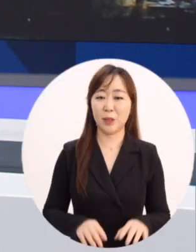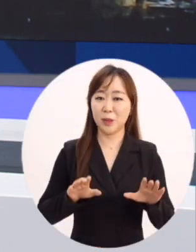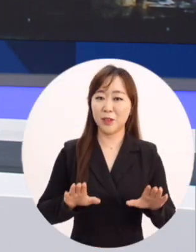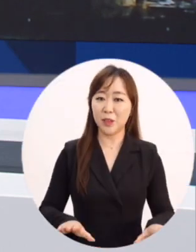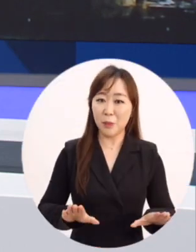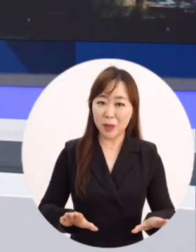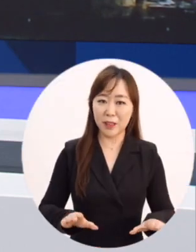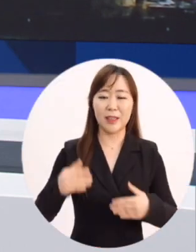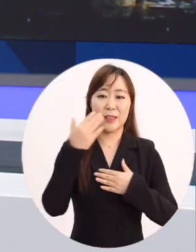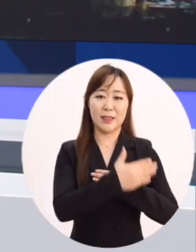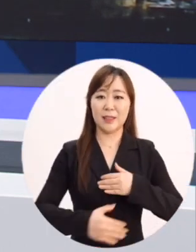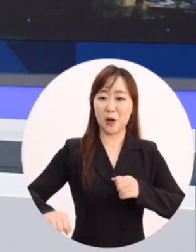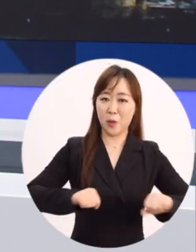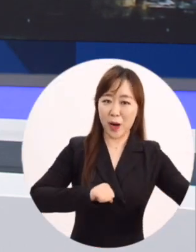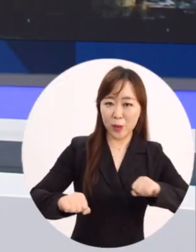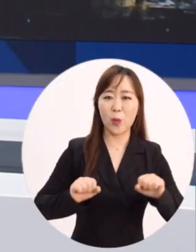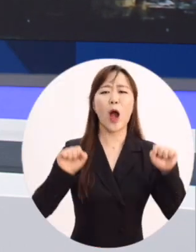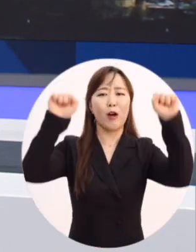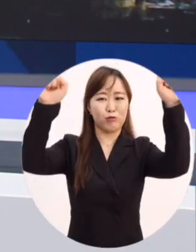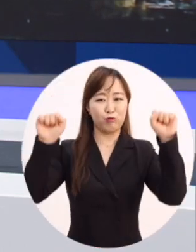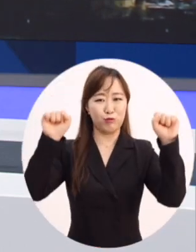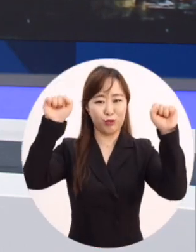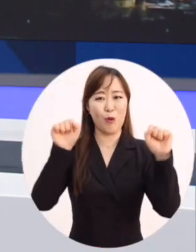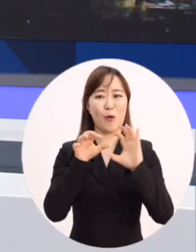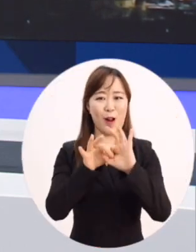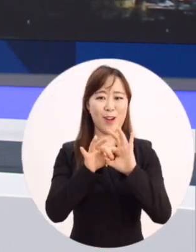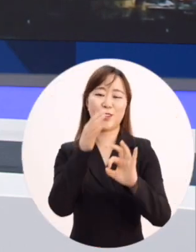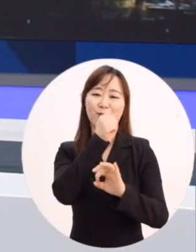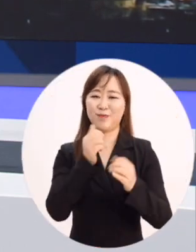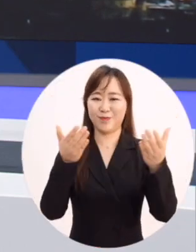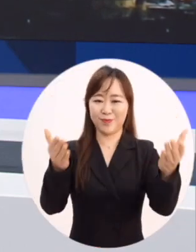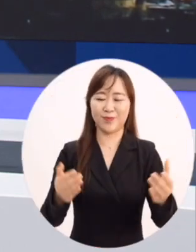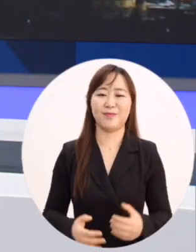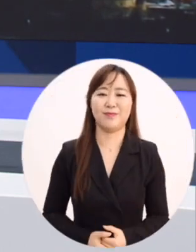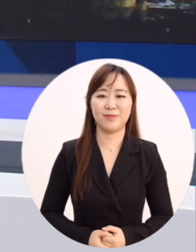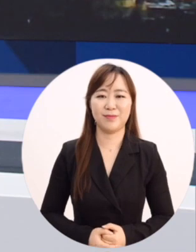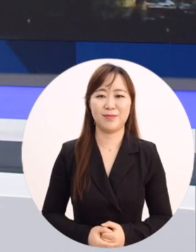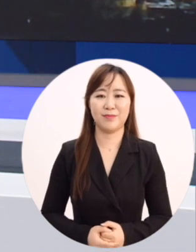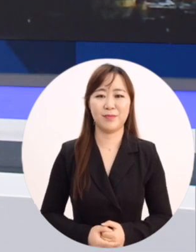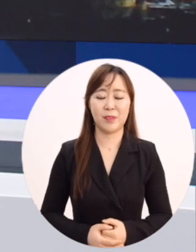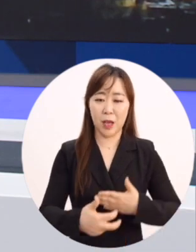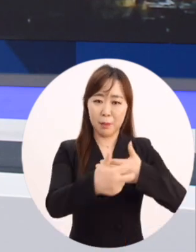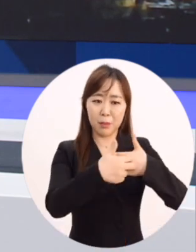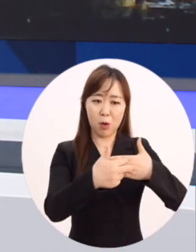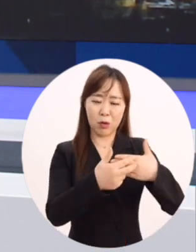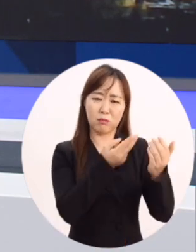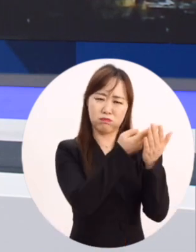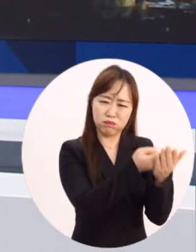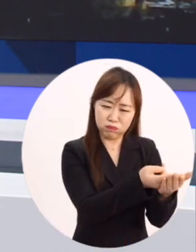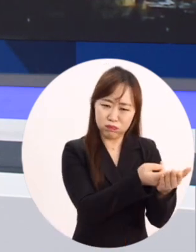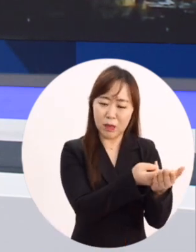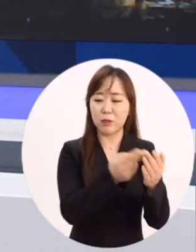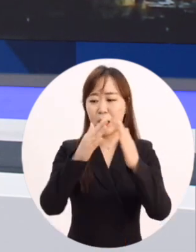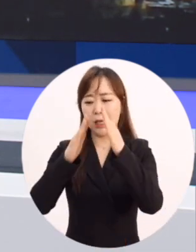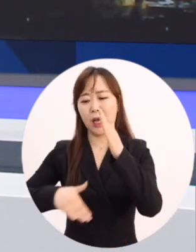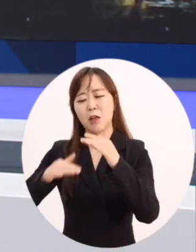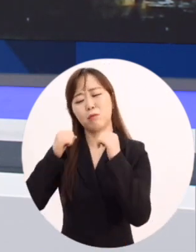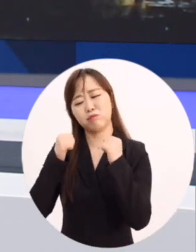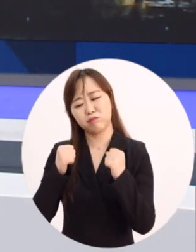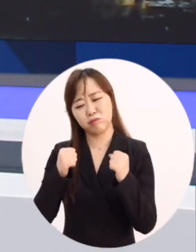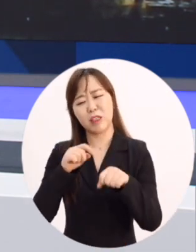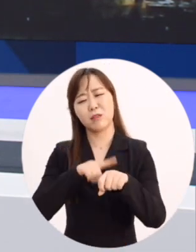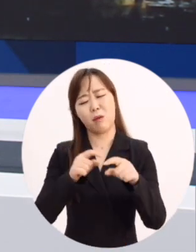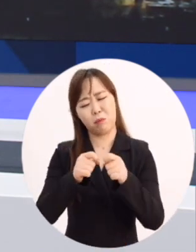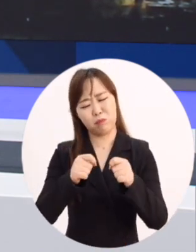이번 시간에는 신체 활동과 운동에 대해서 알려드리겠습니다. 병원에 입원하거나 가정에서